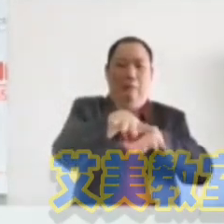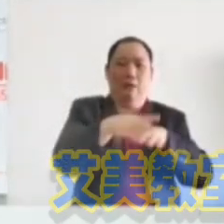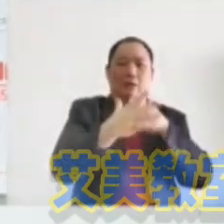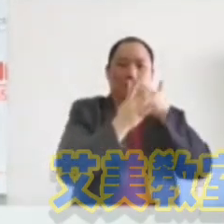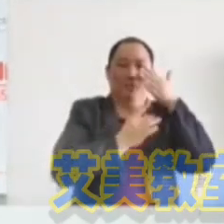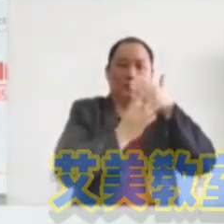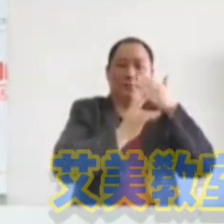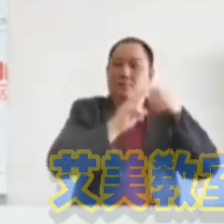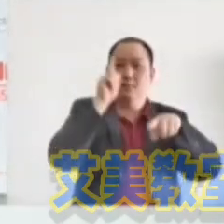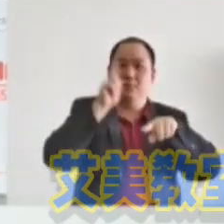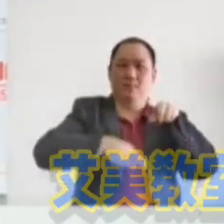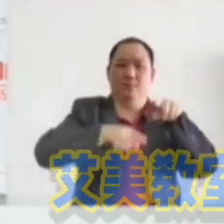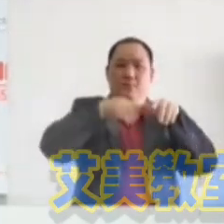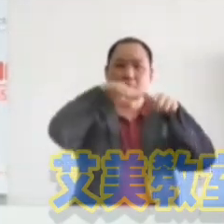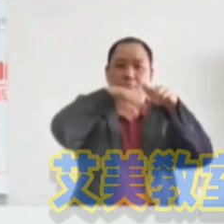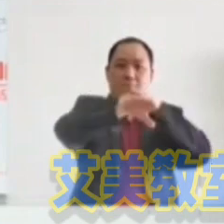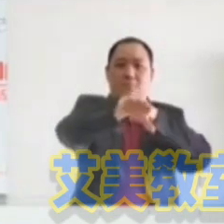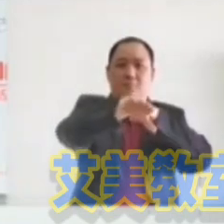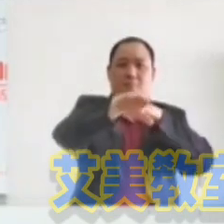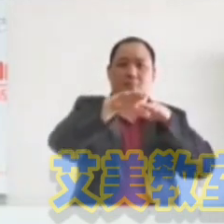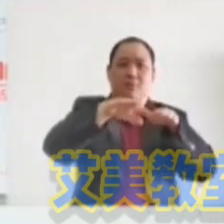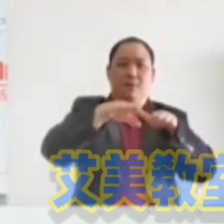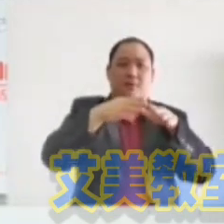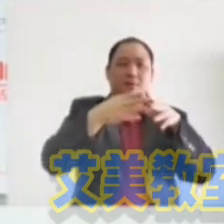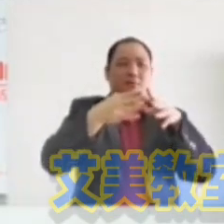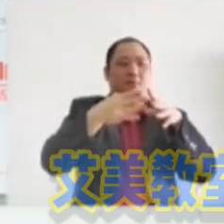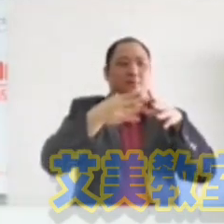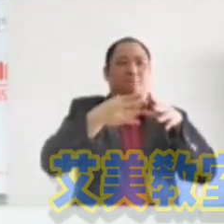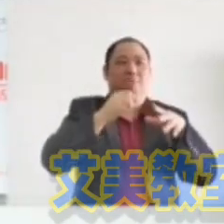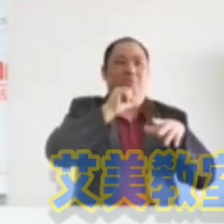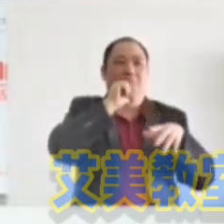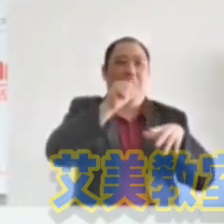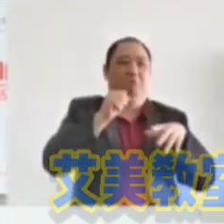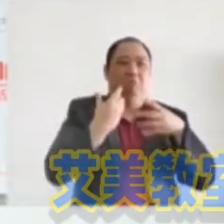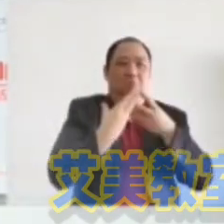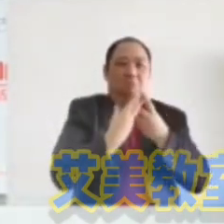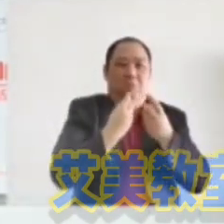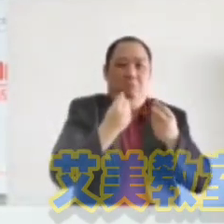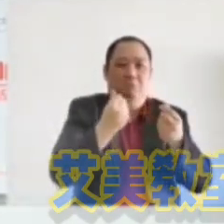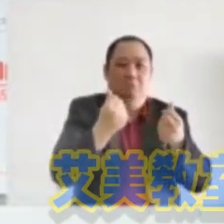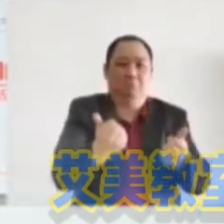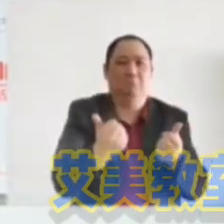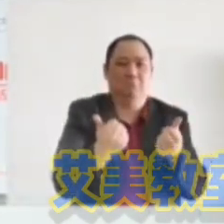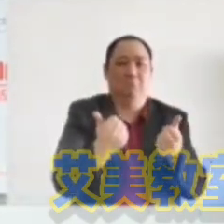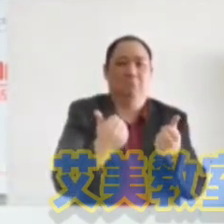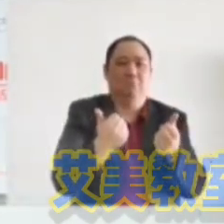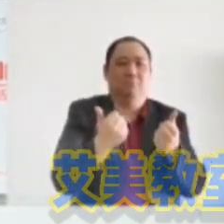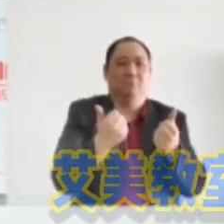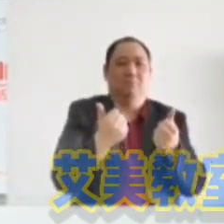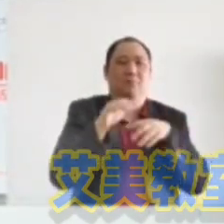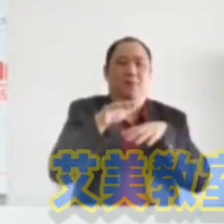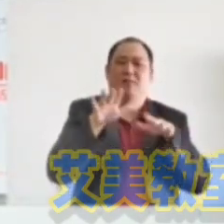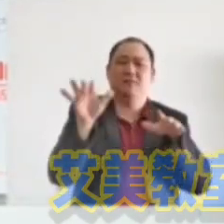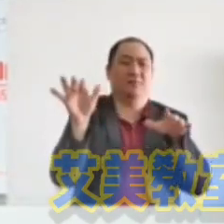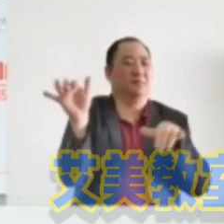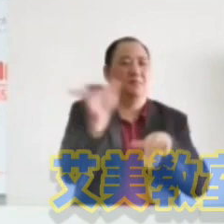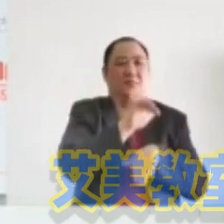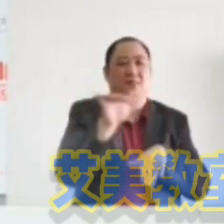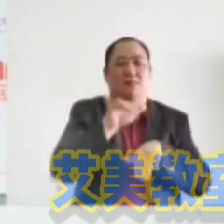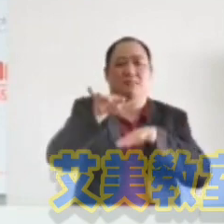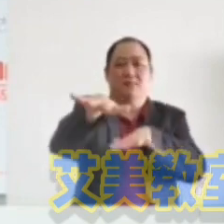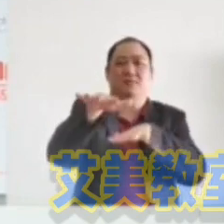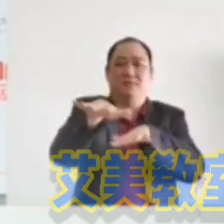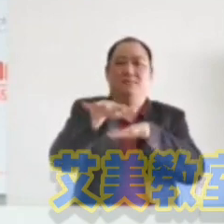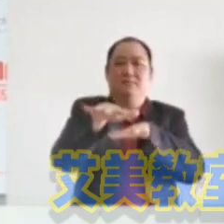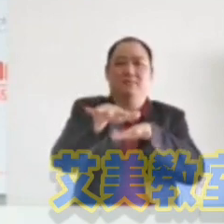通。那如果今天那个当归有这样子一个功效的话，那很像有一个英雄哦，一个美少男